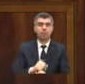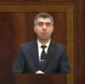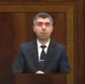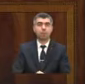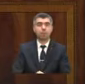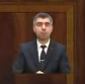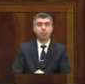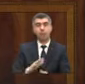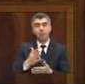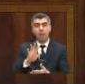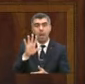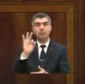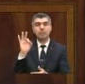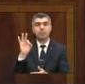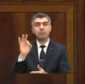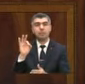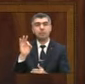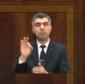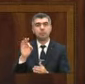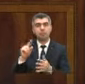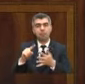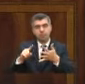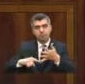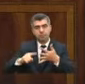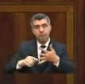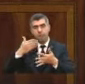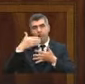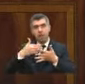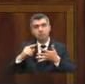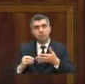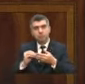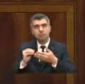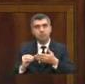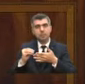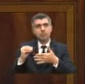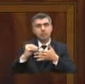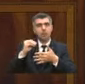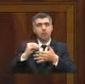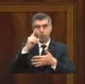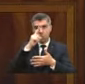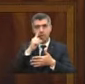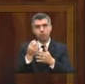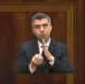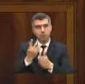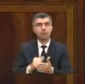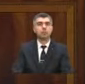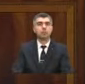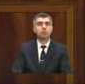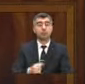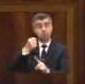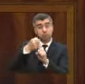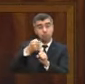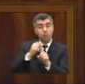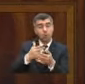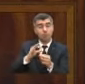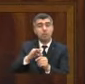إلى 50 الأوائل في العالم، إصلاح المراكز الجهوية للاستثمار اللي بدأت العمل ديالها منذ أكثر من سنة والحمد لله النتائج